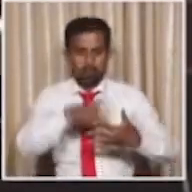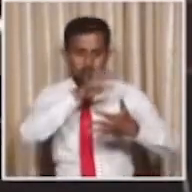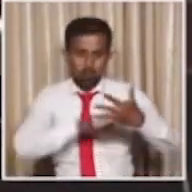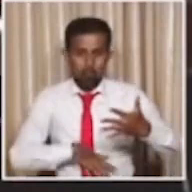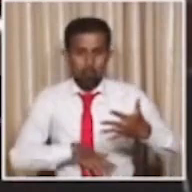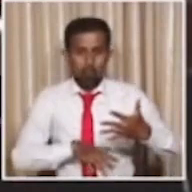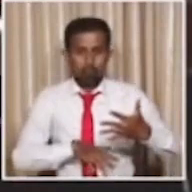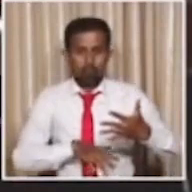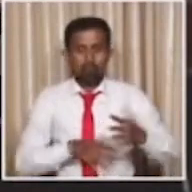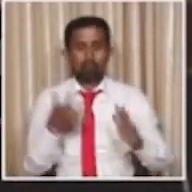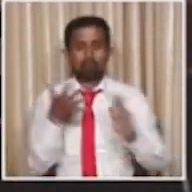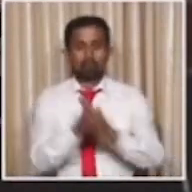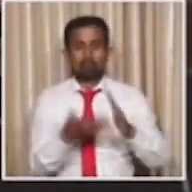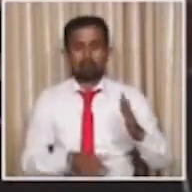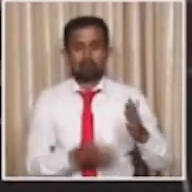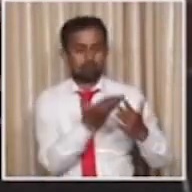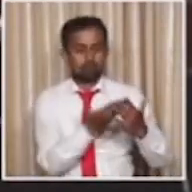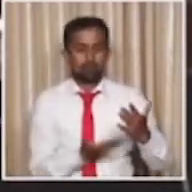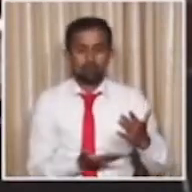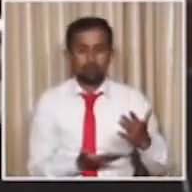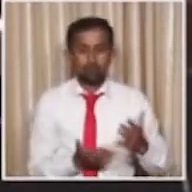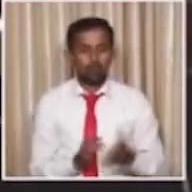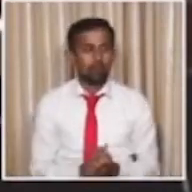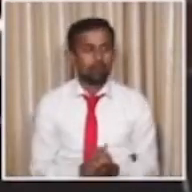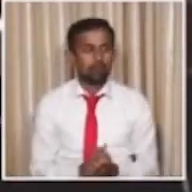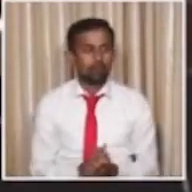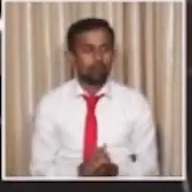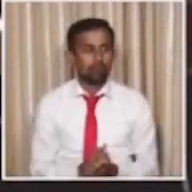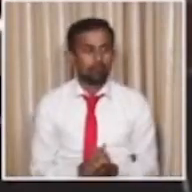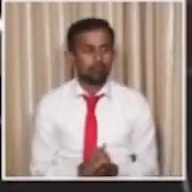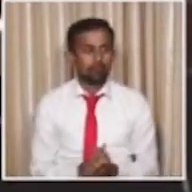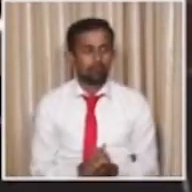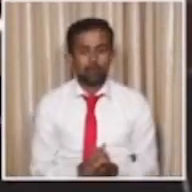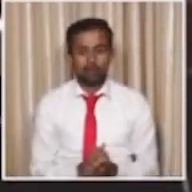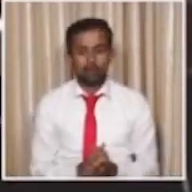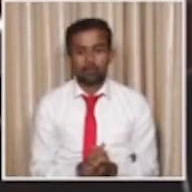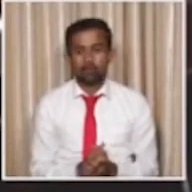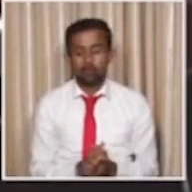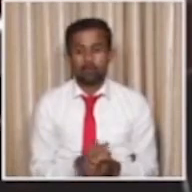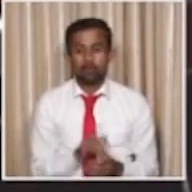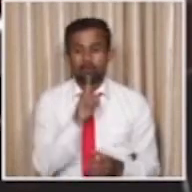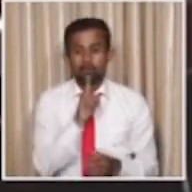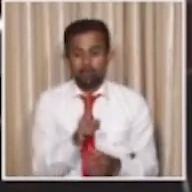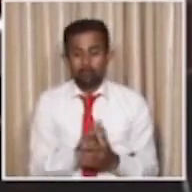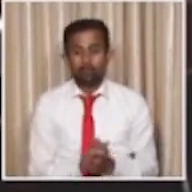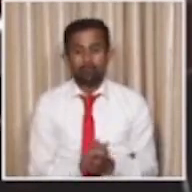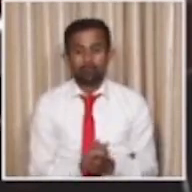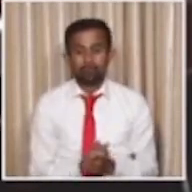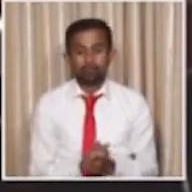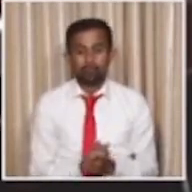වාර්තාවේ එතුමා මේක වරද්දවගෙන තියෙනවා. මේක ඉතාමත කරපු දෙයක් නෙවෙයි වෙන්න පුළුවන්. නමුත් එතුමා මේක වරද්දගෙන එතුමා මොකද්ද කියන්නේ? එතුමා